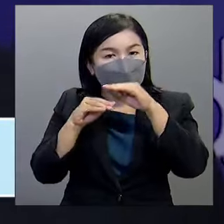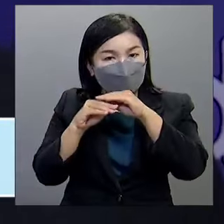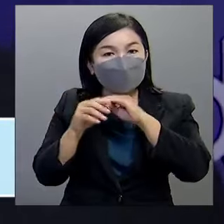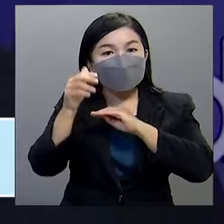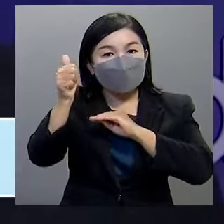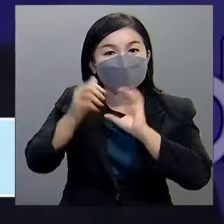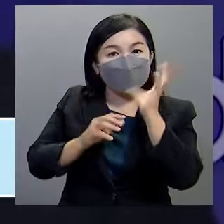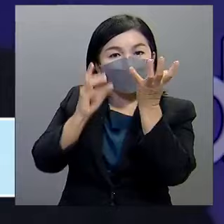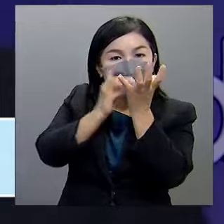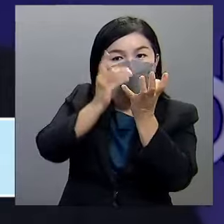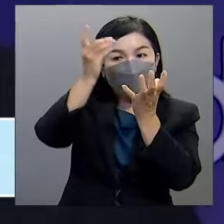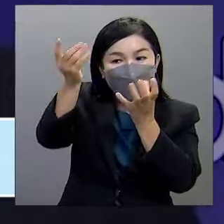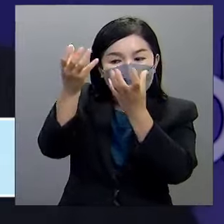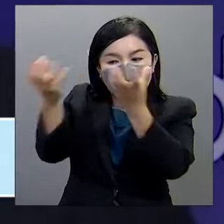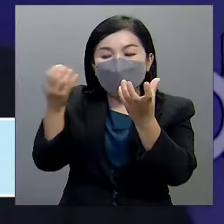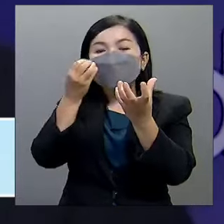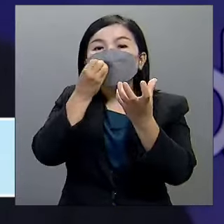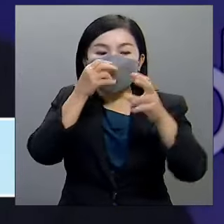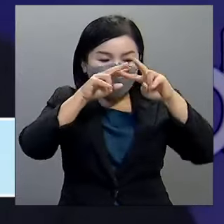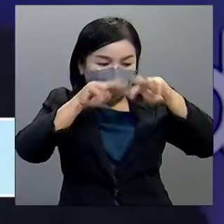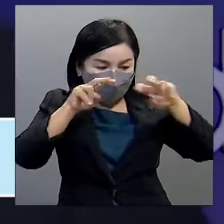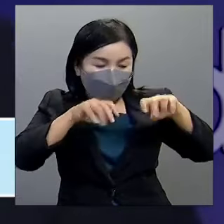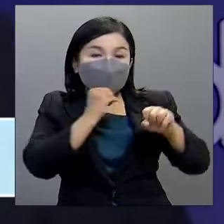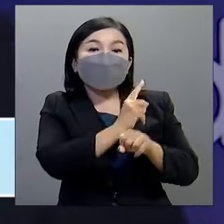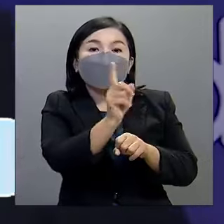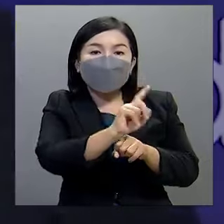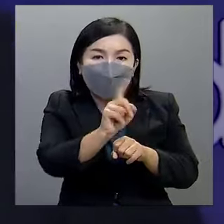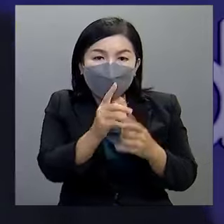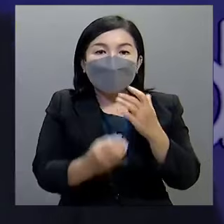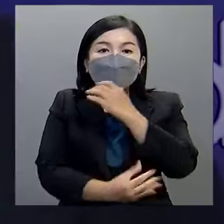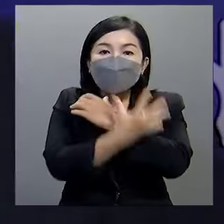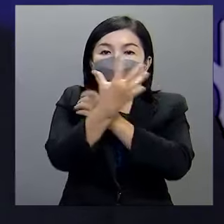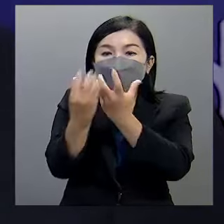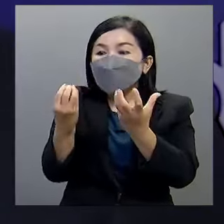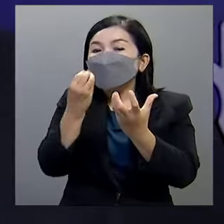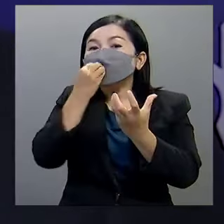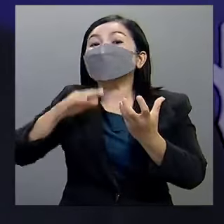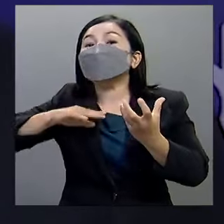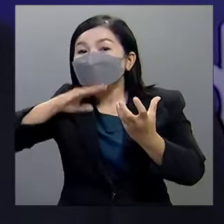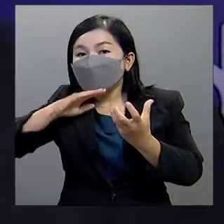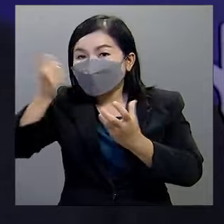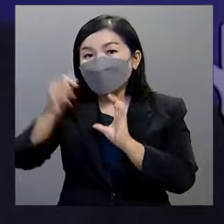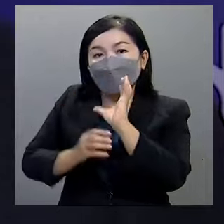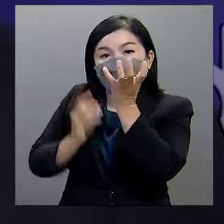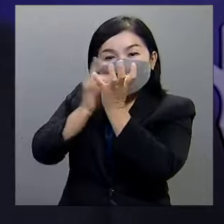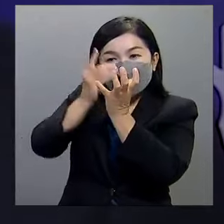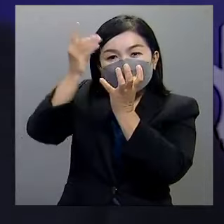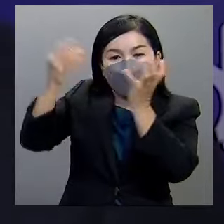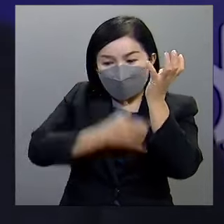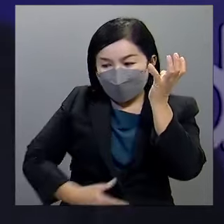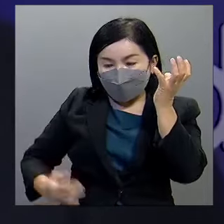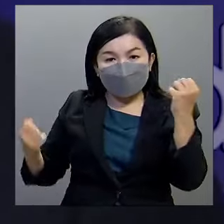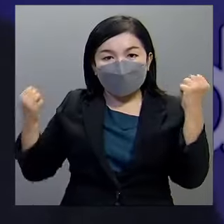เนี่ยเขาก็ได้เซตขึ้นมาให้ทำภารกิจให้นักบินอวกาศกินอาหารให้อิ่มแล้วก็มีแคลอรี่เพียงพอ